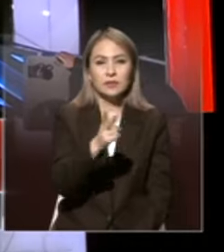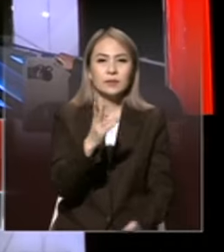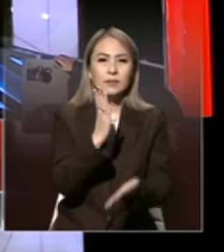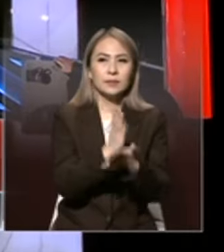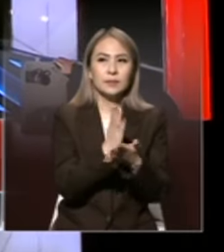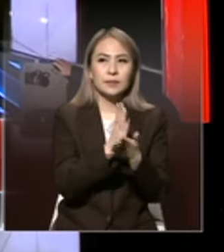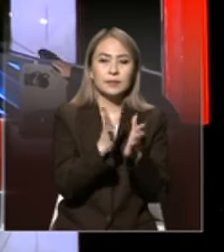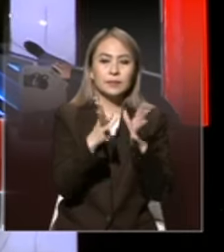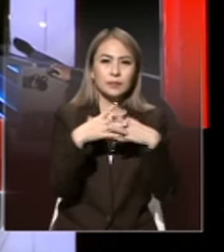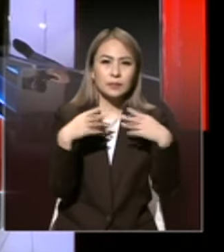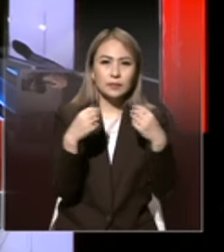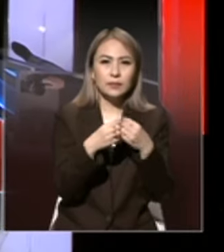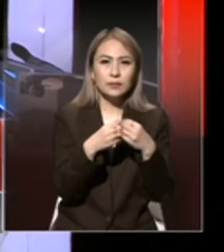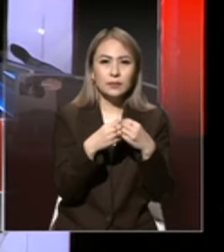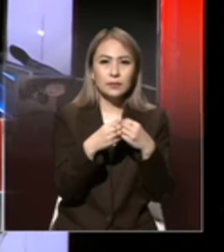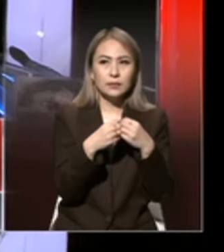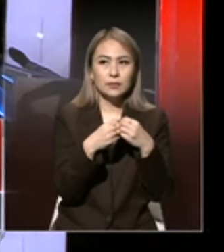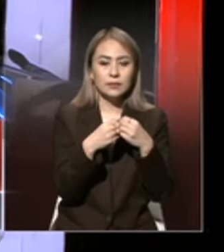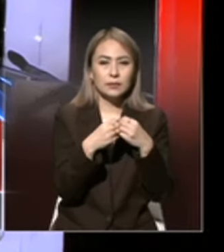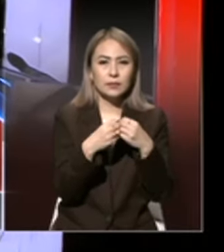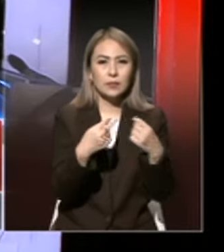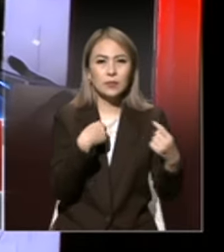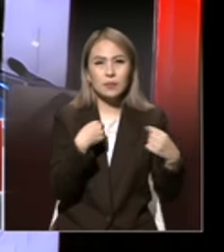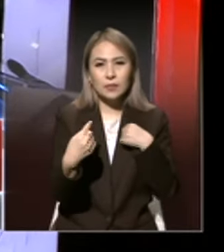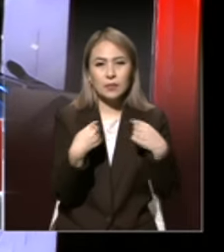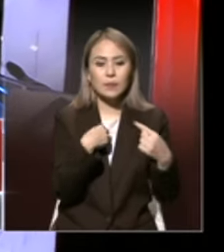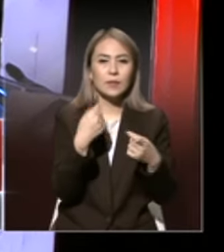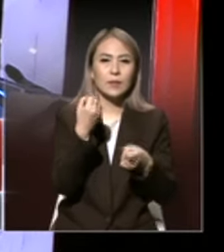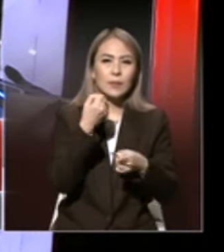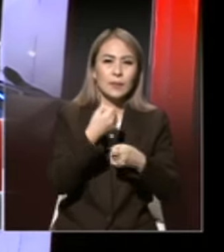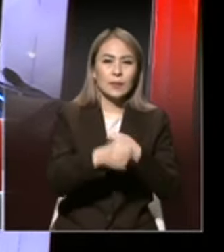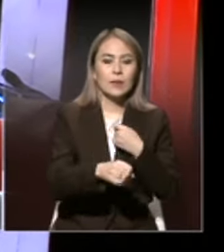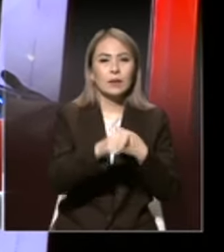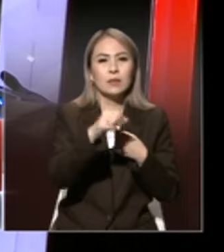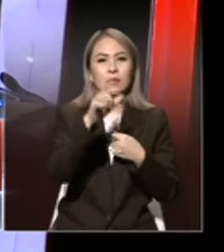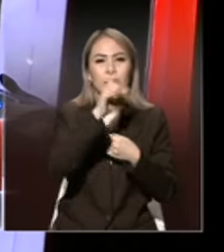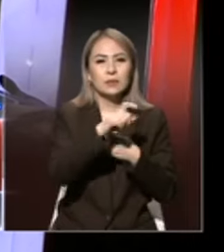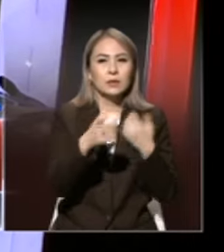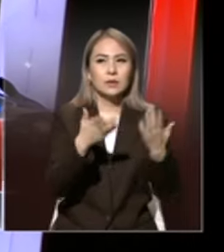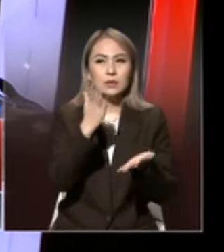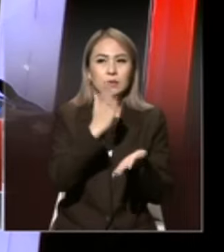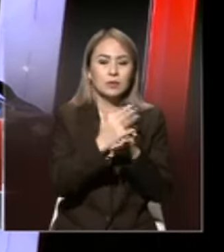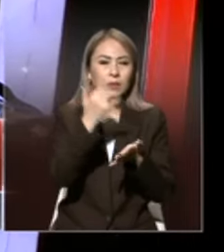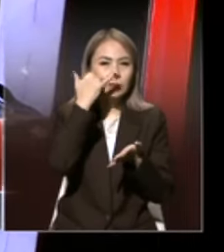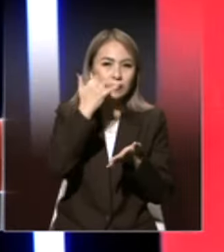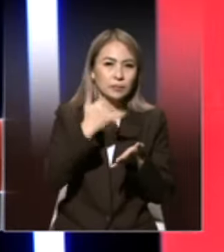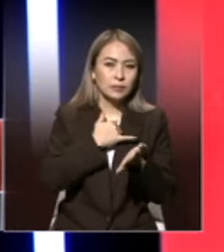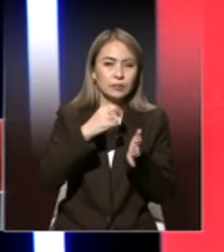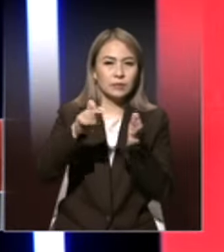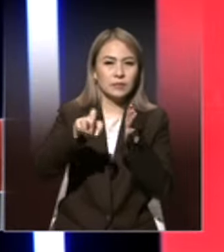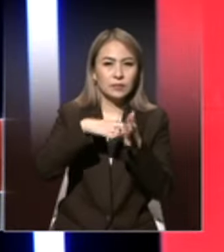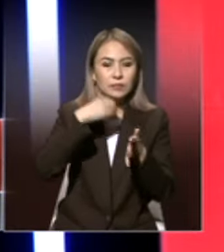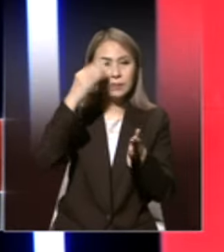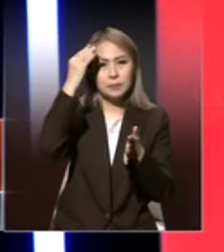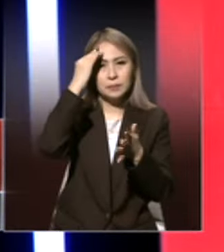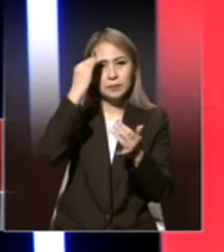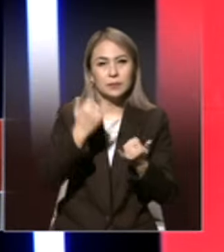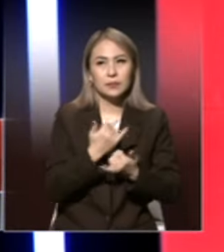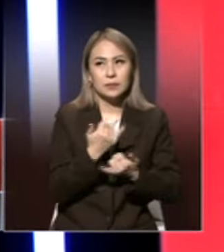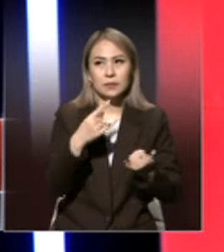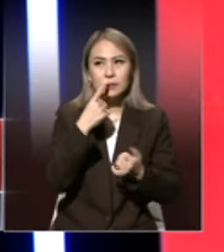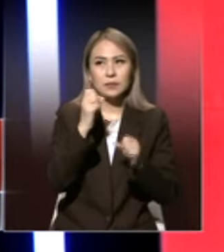мына отбасында бір жәбір көріп жүрген, зорлық-зомбылық көріп жүрген азаматтарымыз болса, бізге қоңырау шалсын, өздерінің ойларын, ұсыныстарын